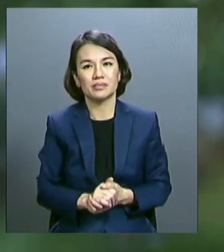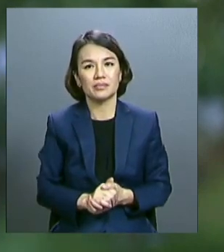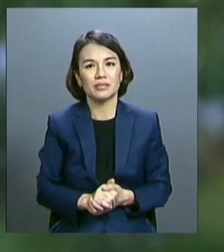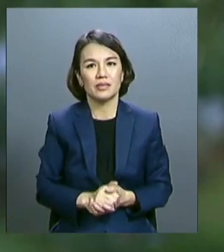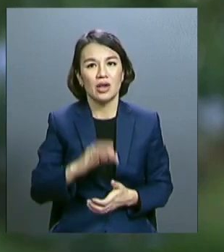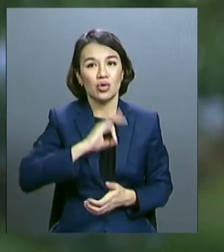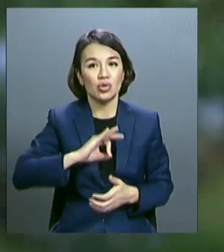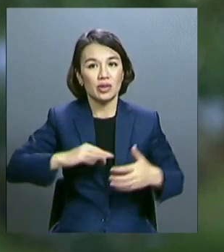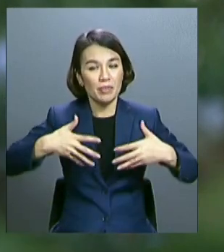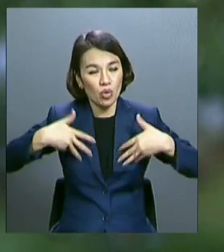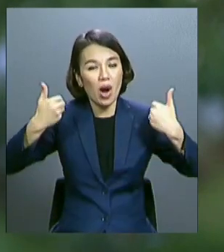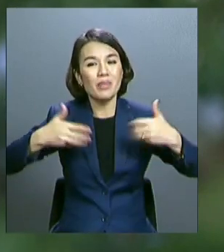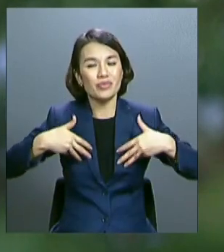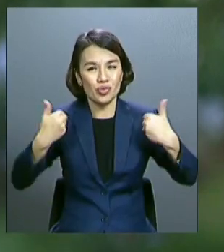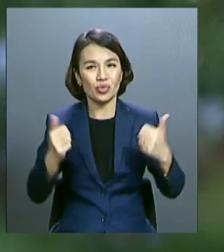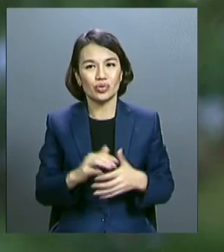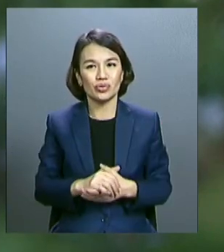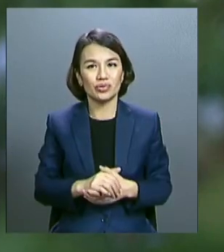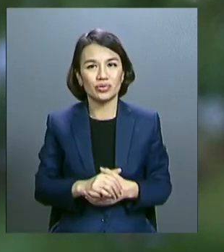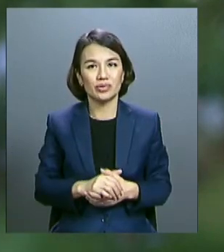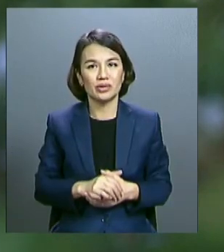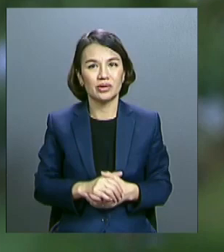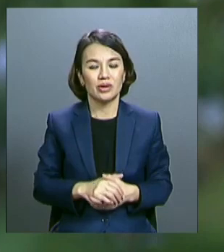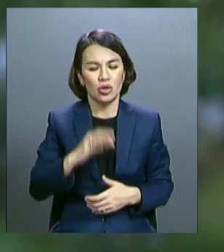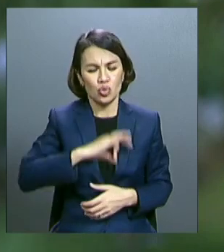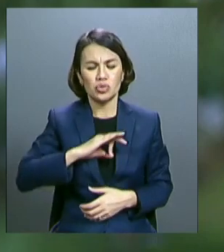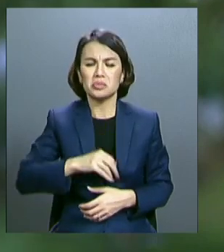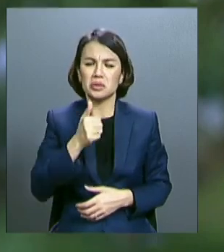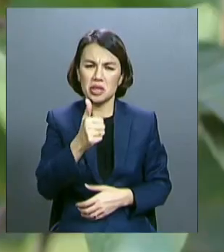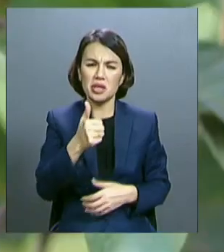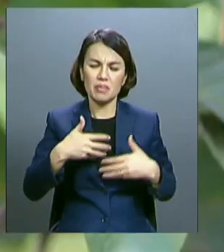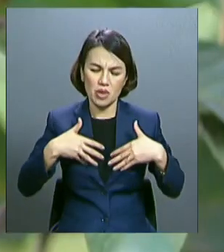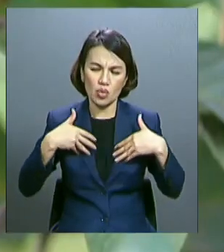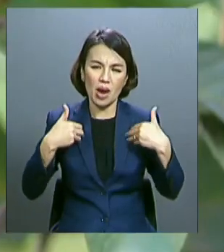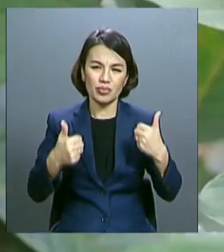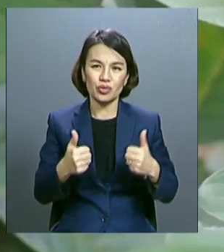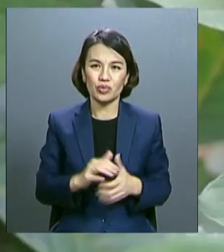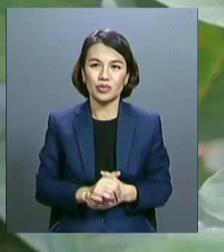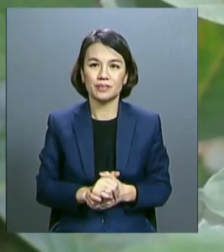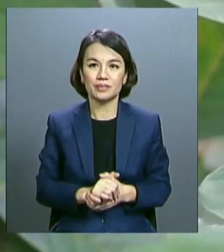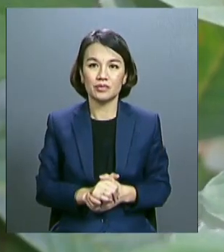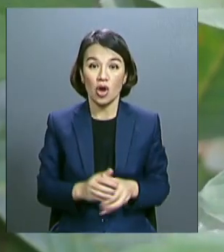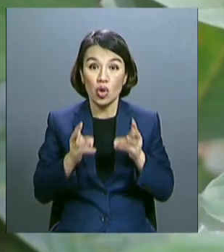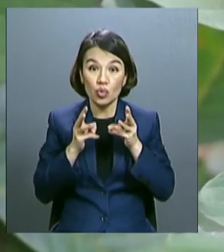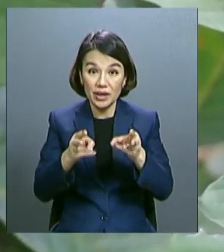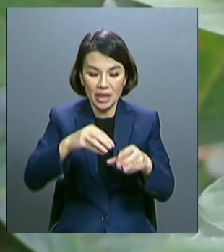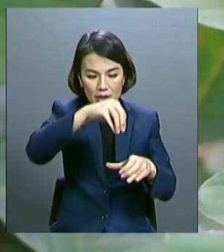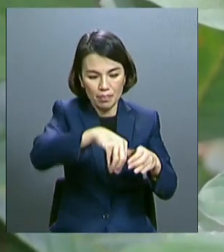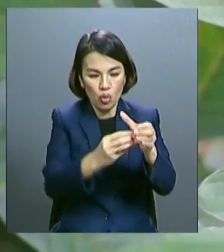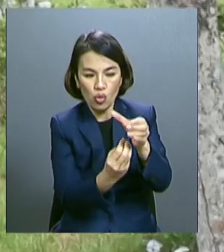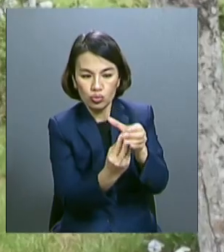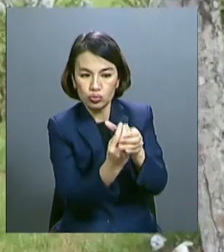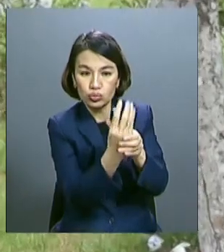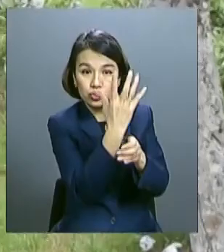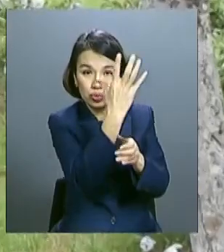ขด้วยกันนะคะมันก็เลยเรารู้สึกดีที่เราได้ทำตรงนี้ค่ะ ส่วนวิธีการปลูกฝรั่งกิมจูเลือก